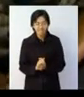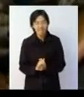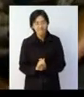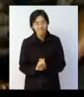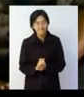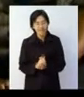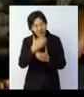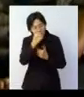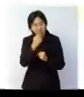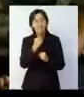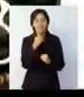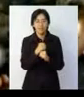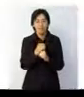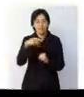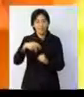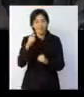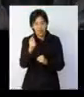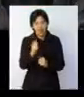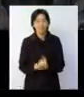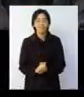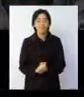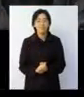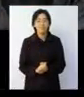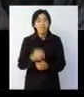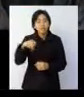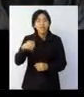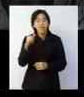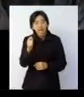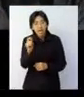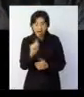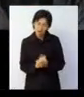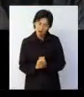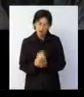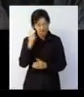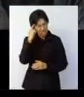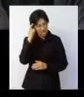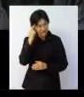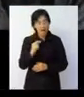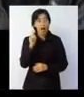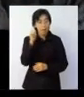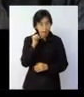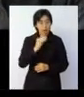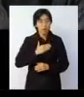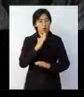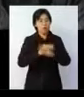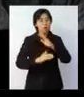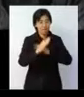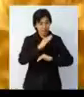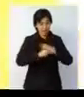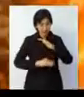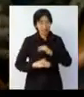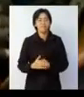ำให้มาเป็น PA ก็คือคิดเหมือนกับว่าเขาก็เป็นส่วนหนึ่งของเราเหมือนกันเพราะว่าแม่เ